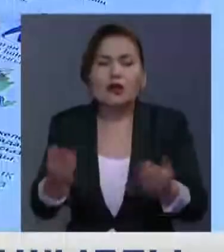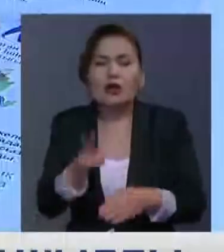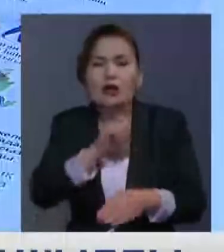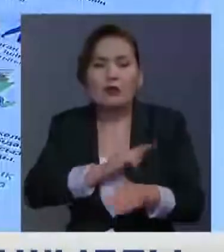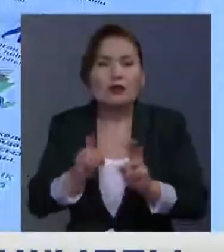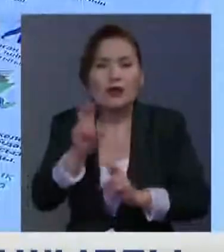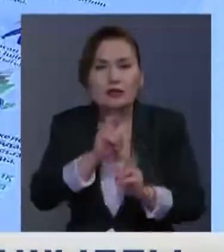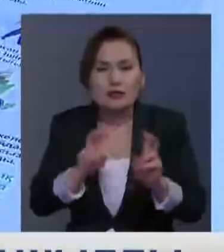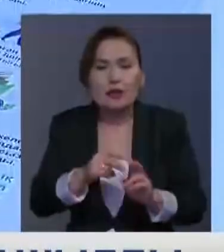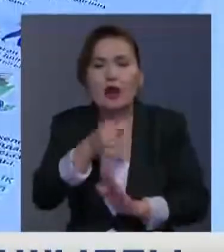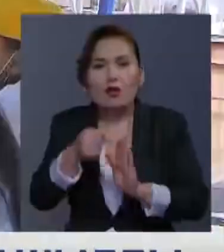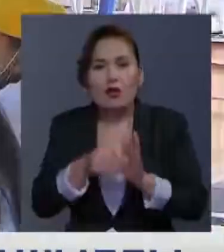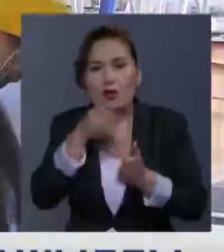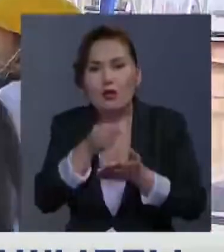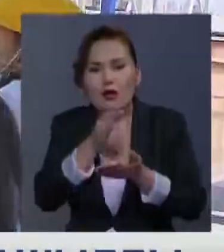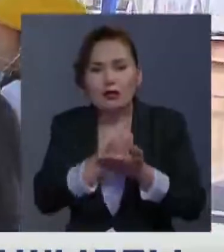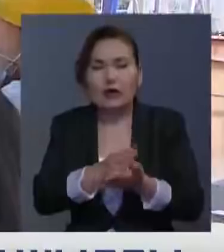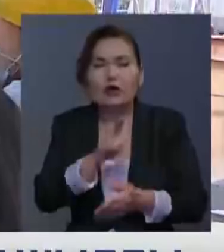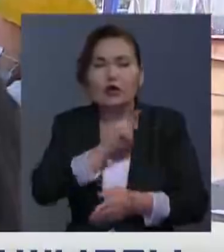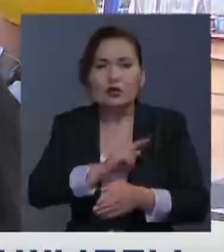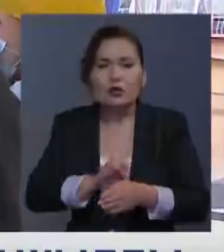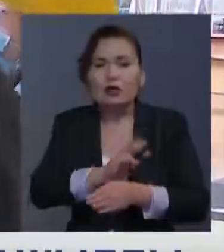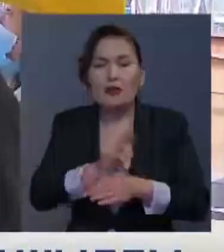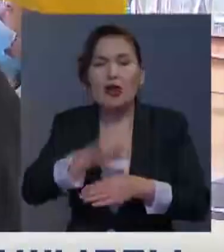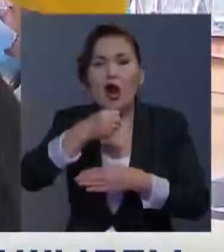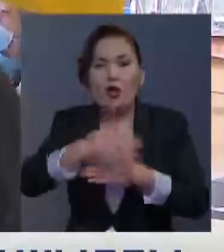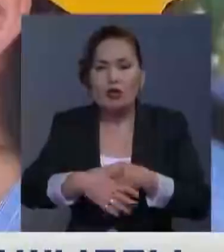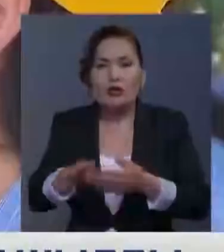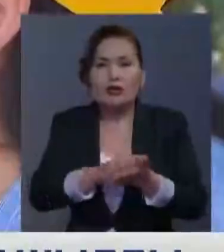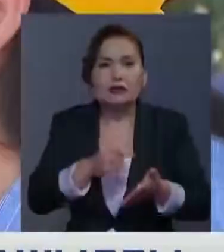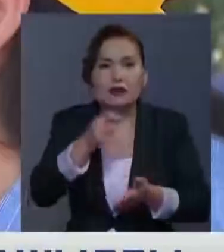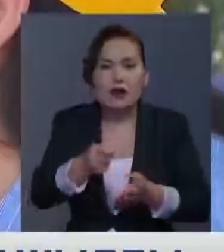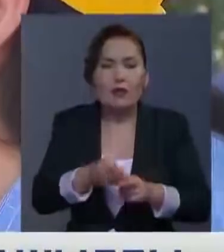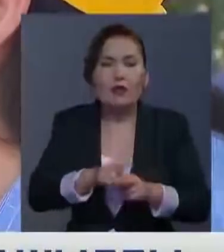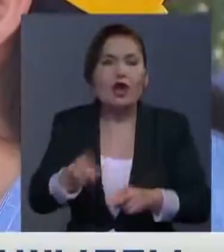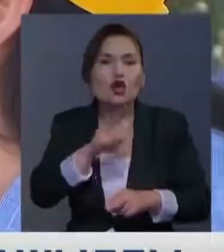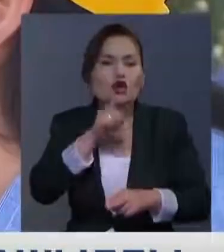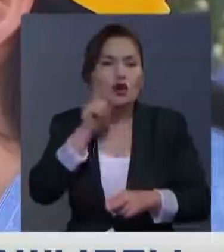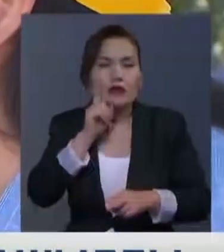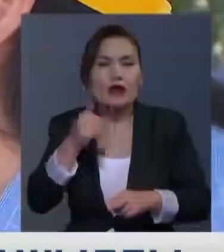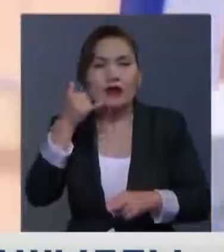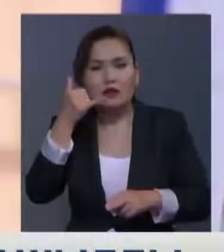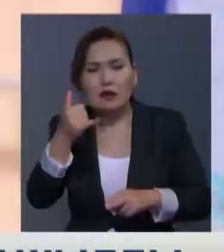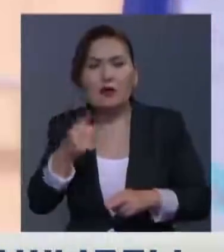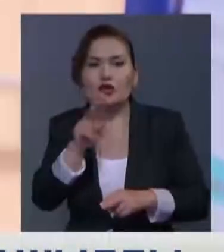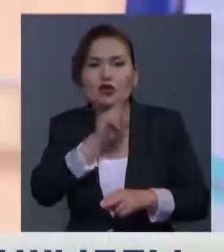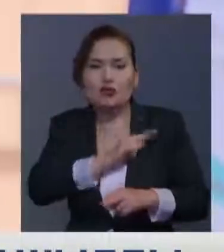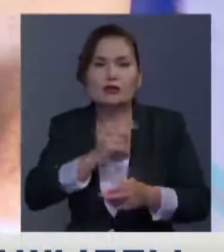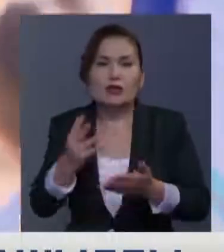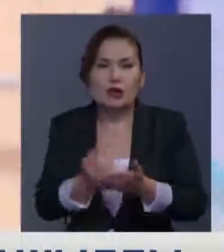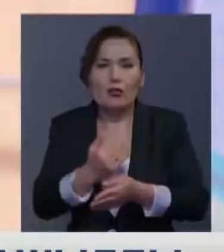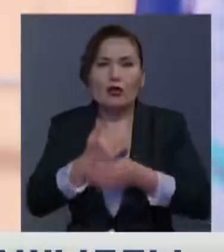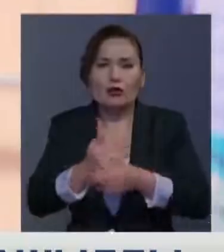жеткізеді. Сауалнама халықты жұмыспен қамту орталығына түскеннен кейін мамандар үміткерлерге хабарласып ұсыныстарын жібереді. Сондай-ақ